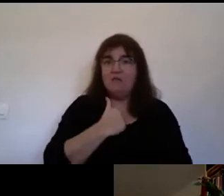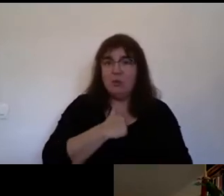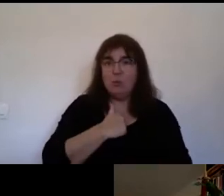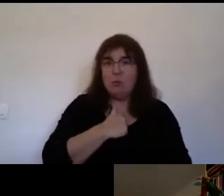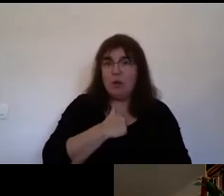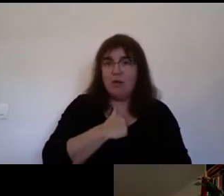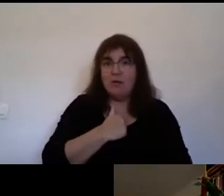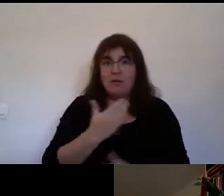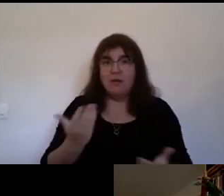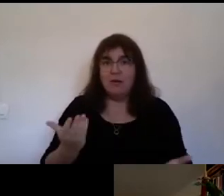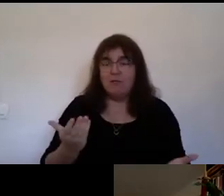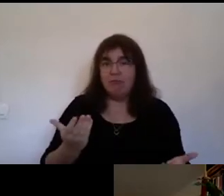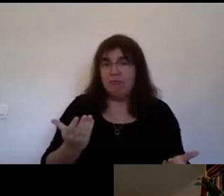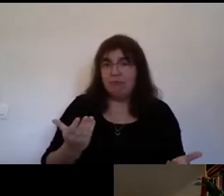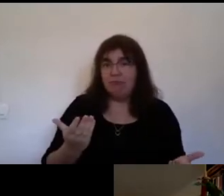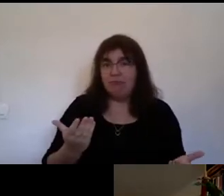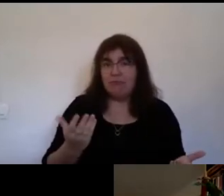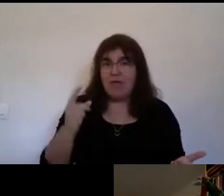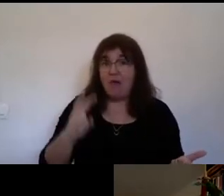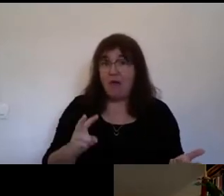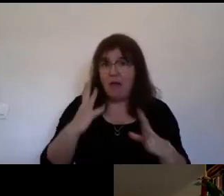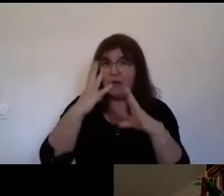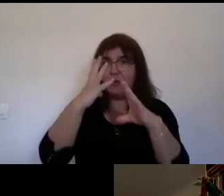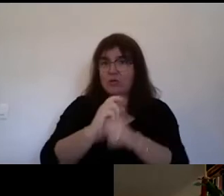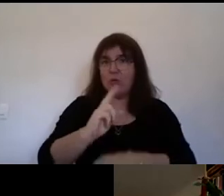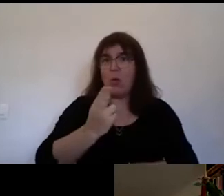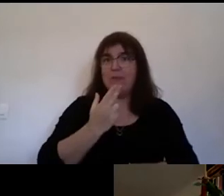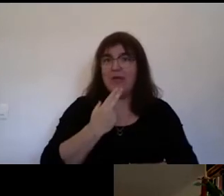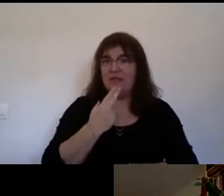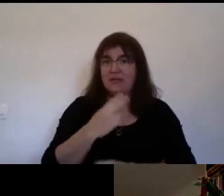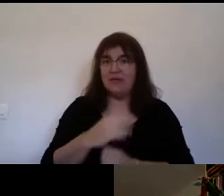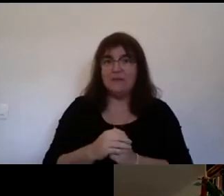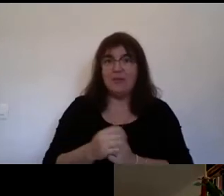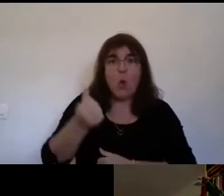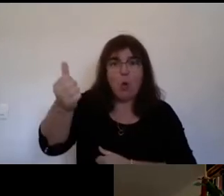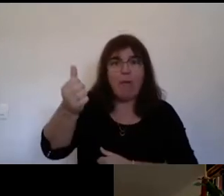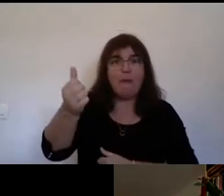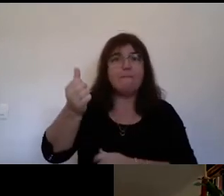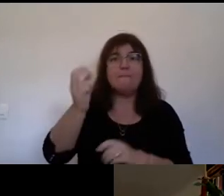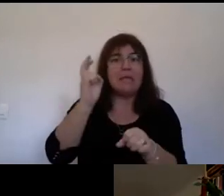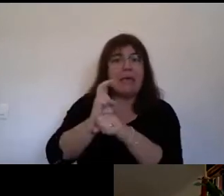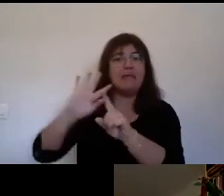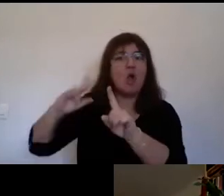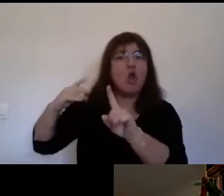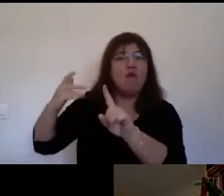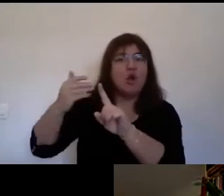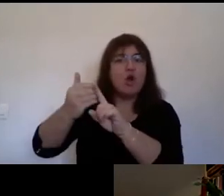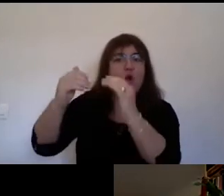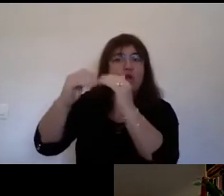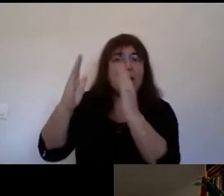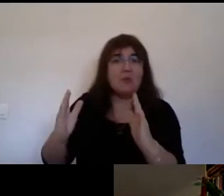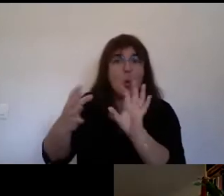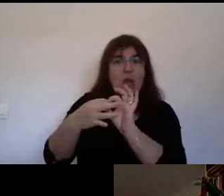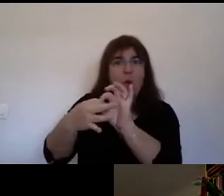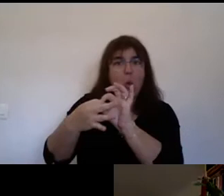spécialement, car ils se trouvent dans leur environnement quotidien et la relation avec les médiateurs devient